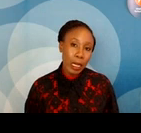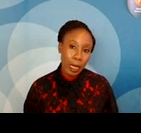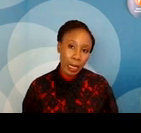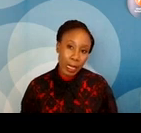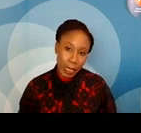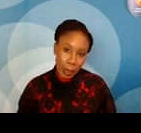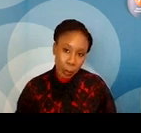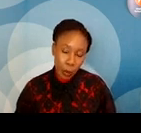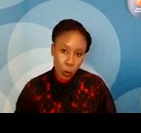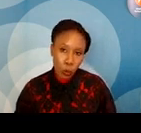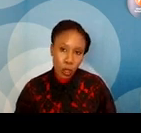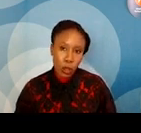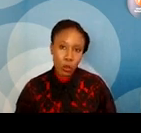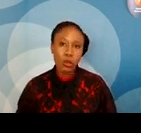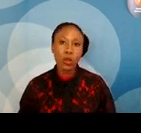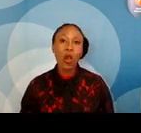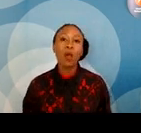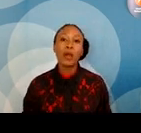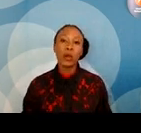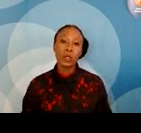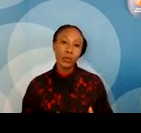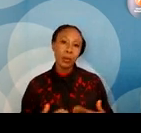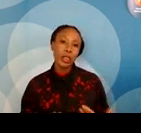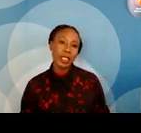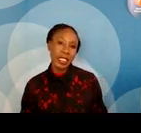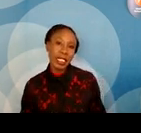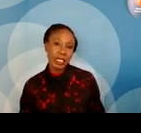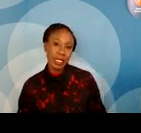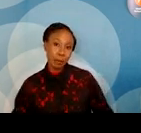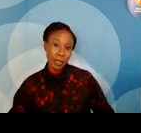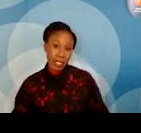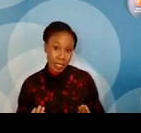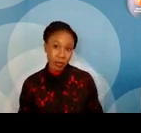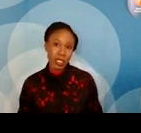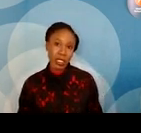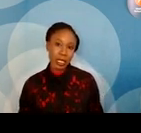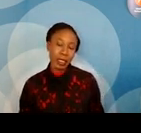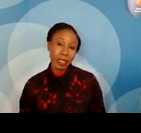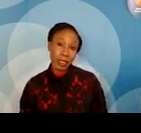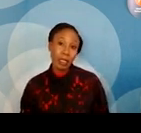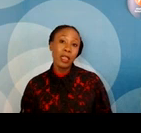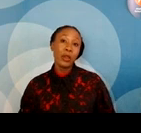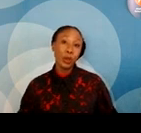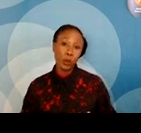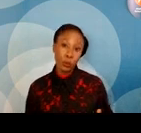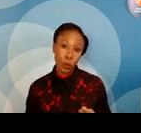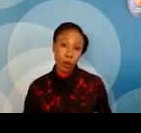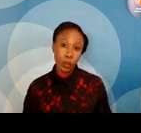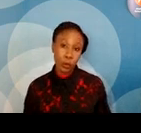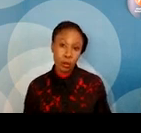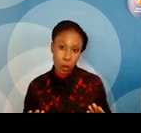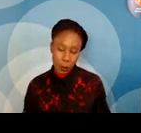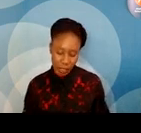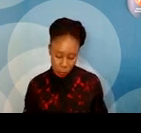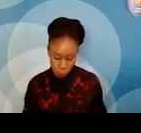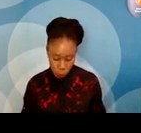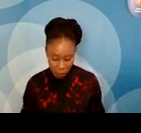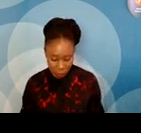till pension så ska man också få möjligheten att bli investerad i utifrån